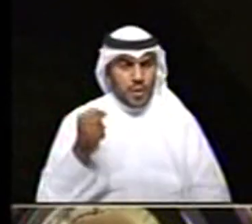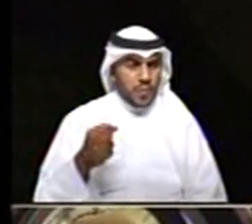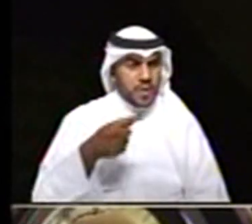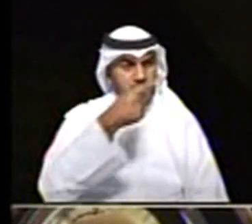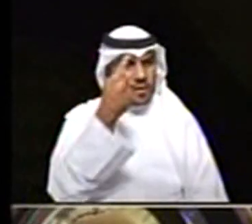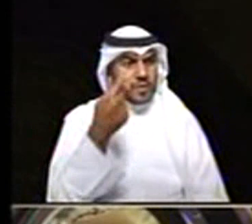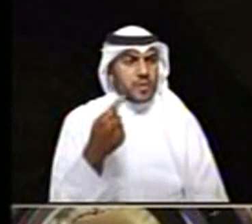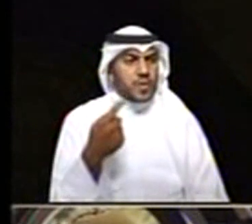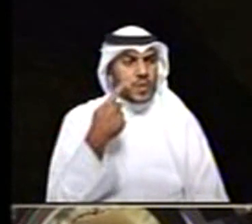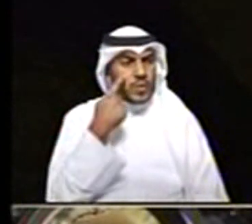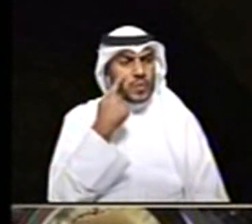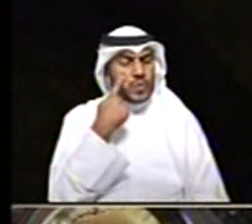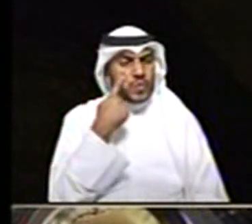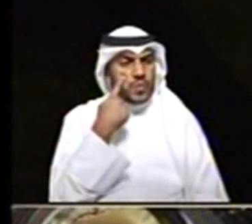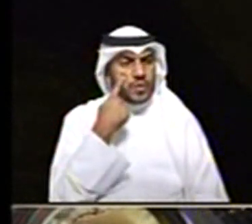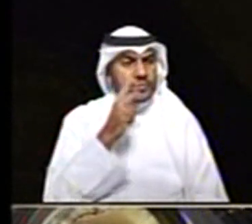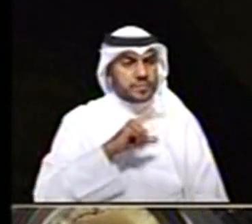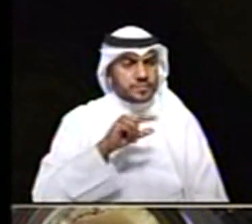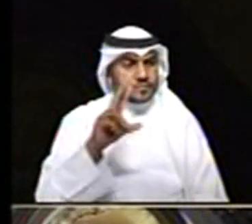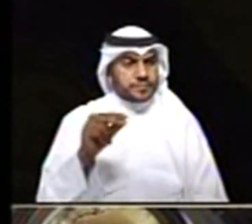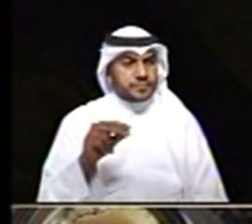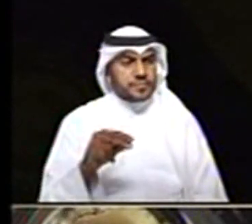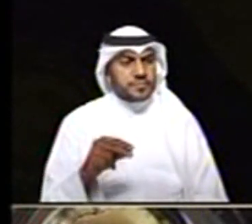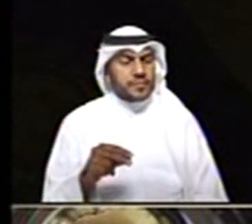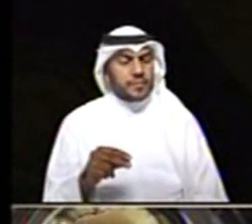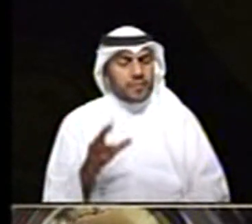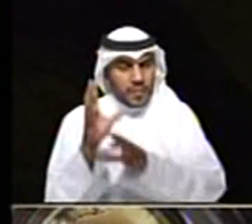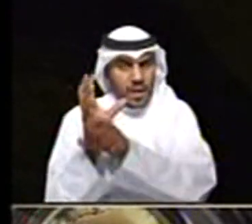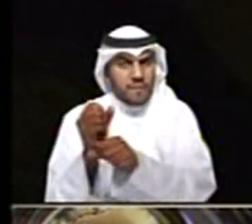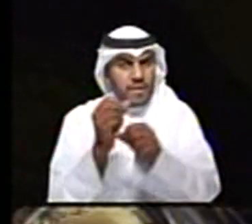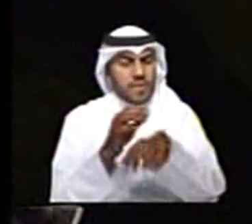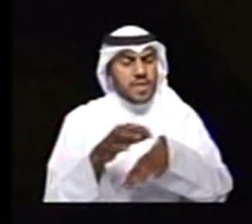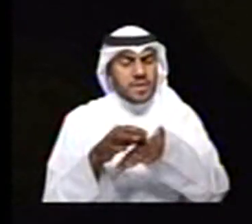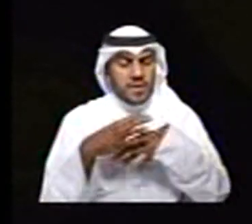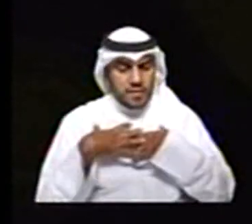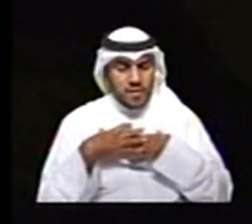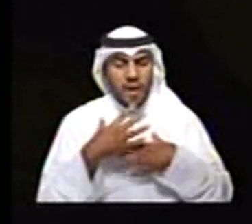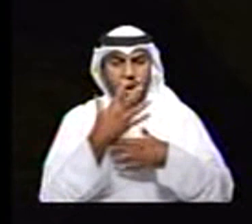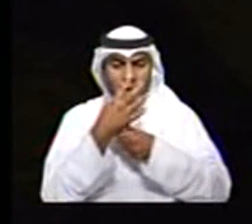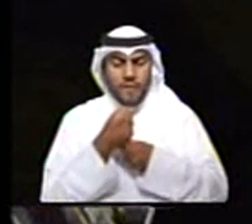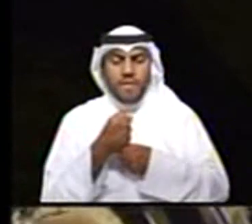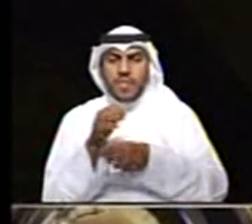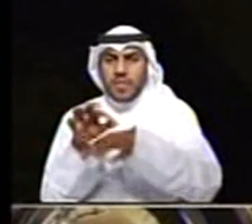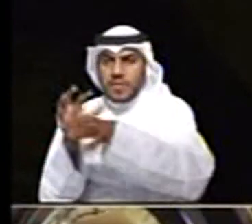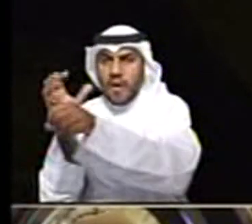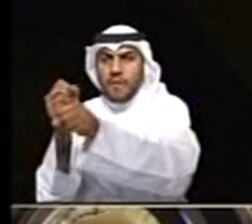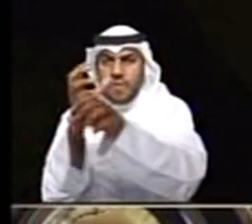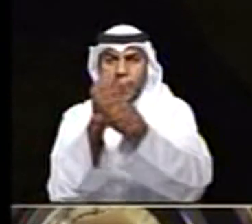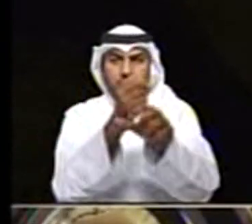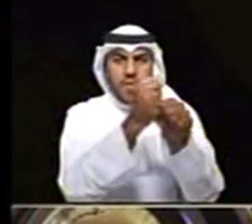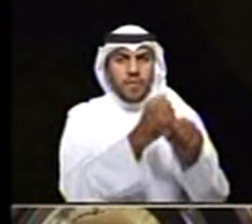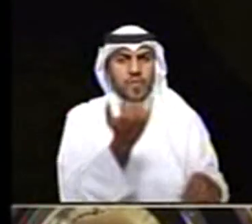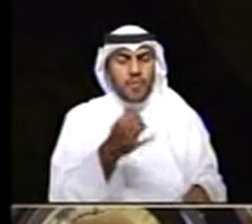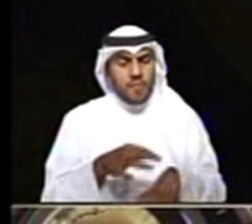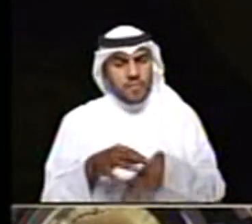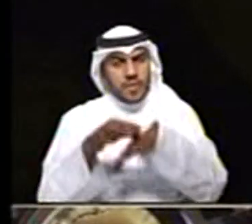من منازلهم، لا يخرجوا من المنازل إلا للضرورة القصوى، حفاظا على أرواحهم. أهم شيء عندنا الآن هو المحافظة على